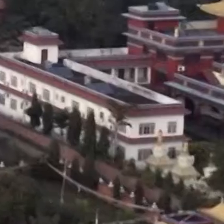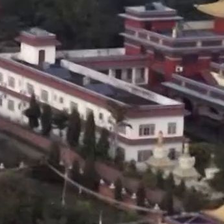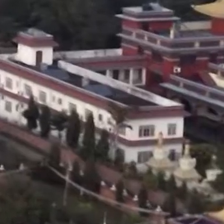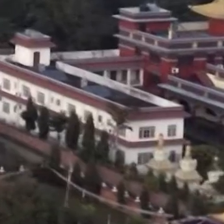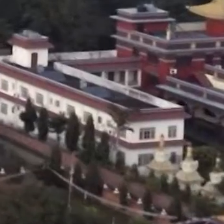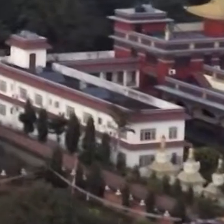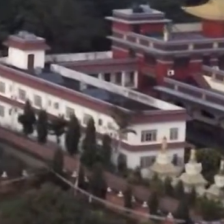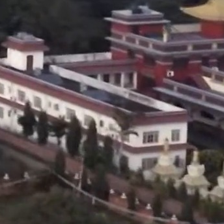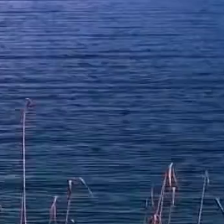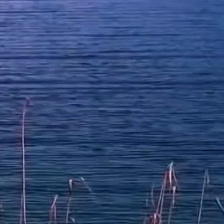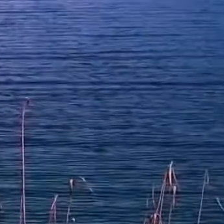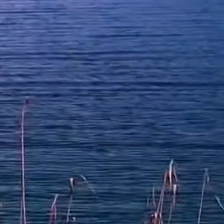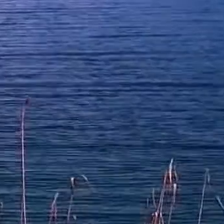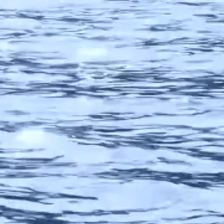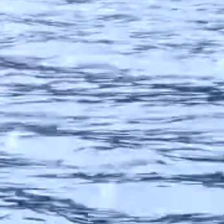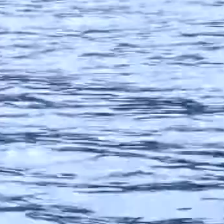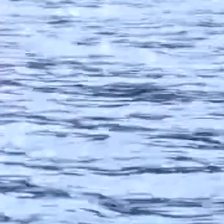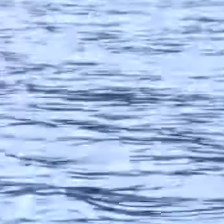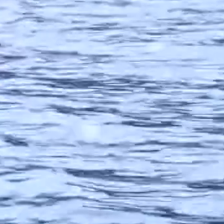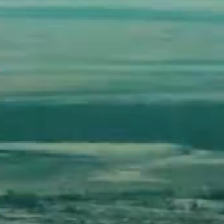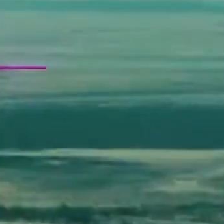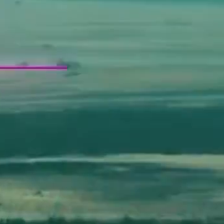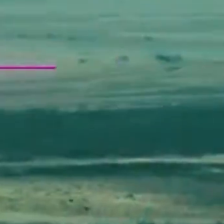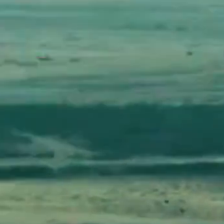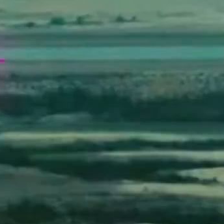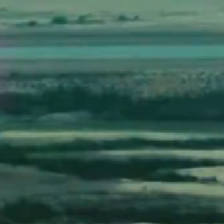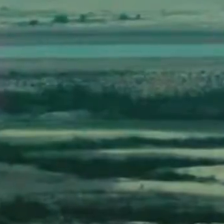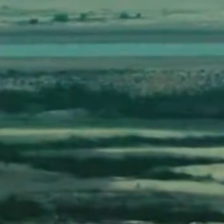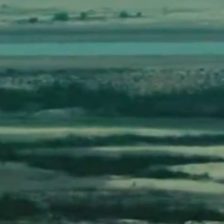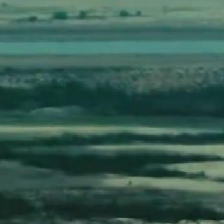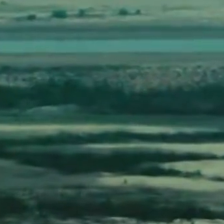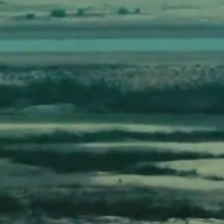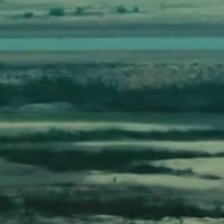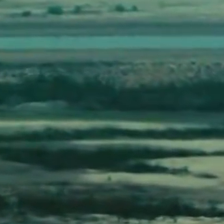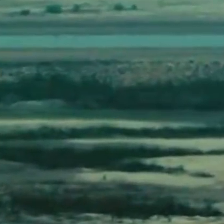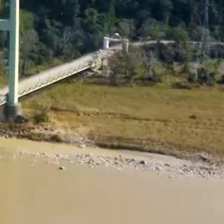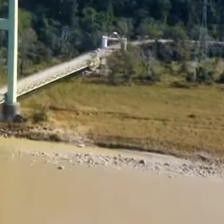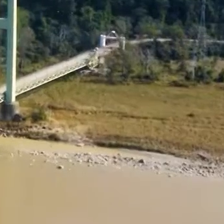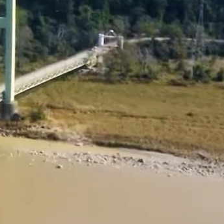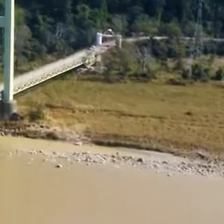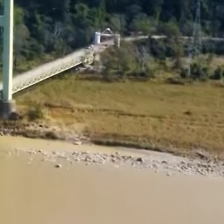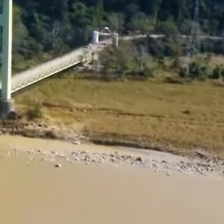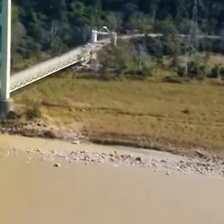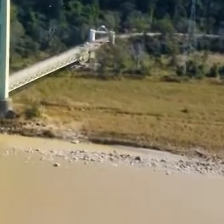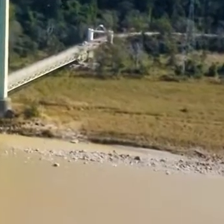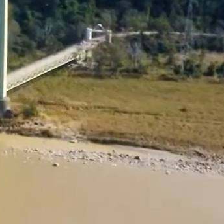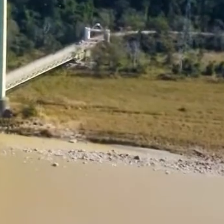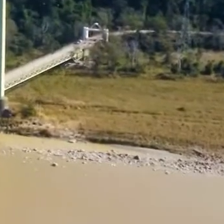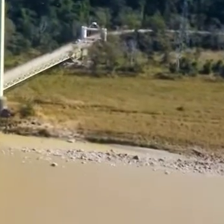पश्चिम नेपालको लुम्बिनी, कर्णाली र सुदूरपश्चिमको एकमुष्ट आवाज,